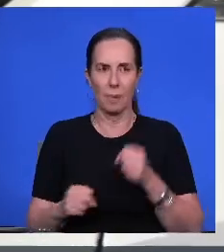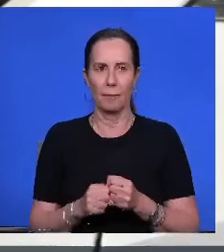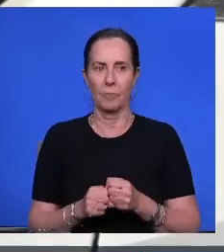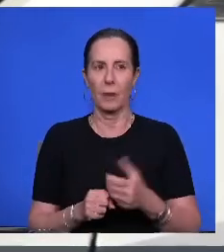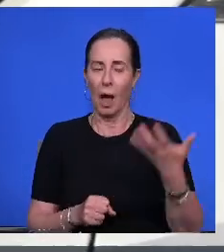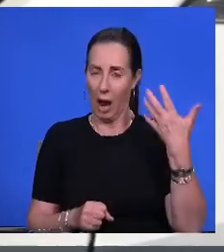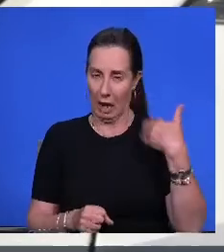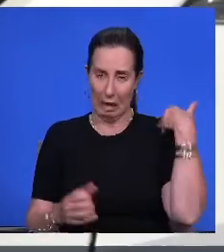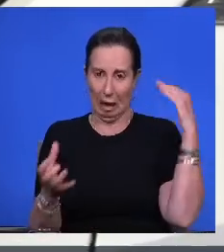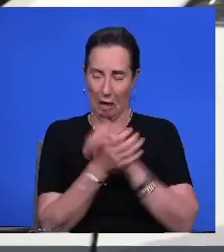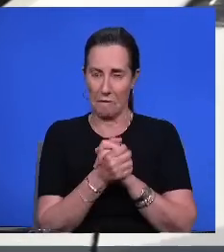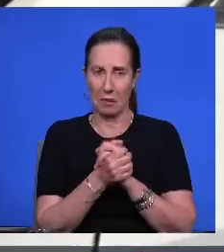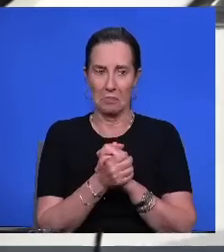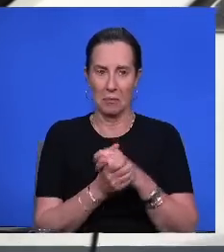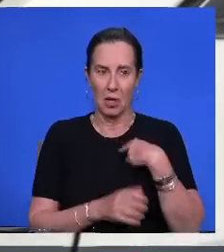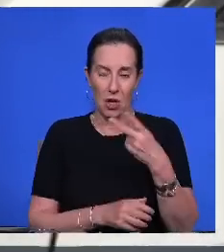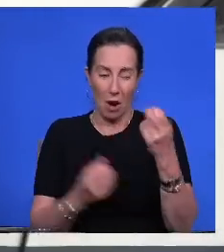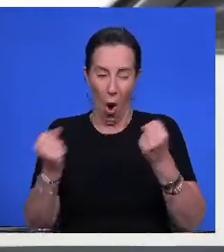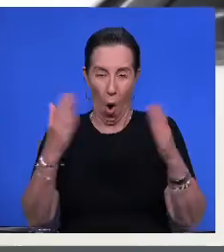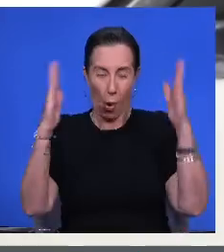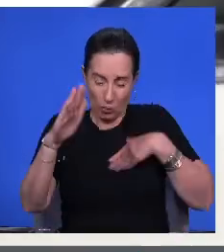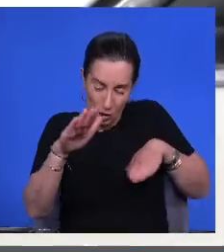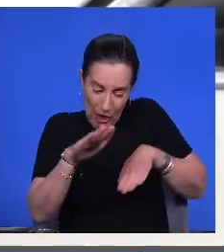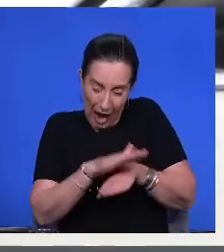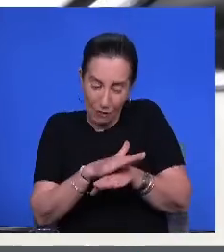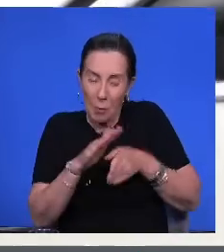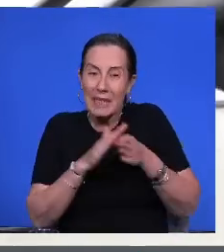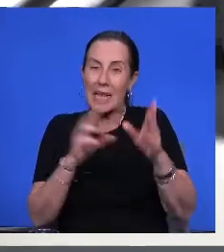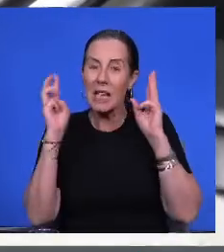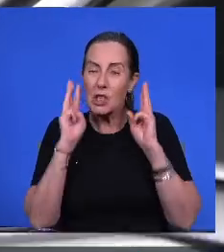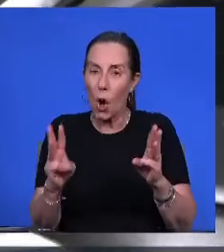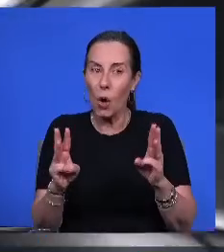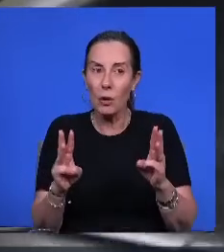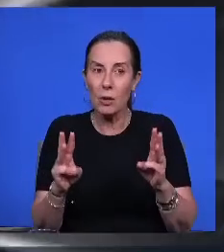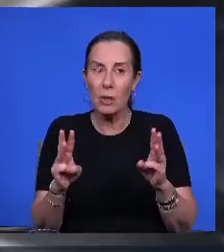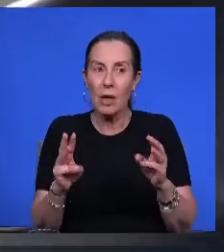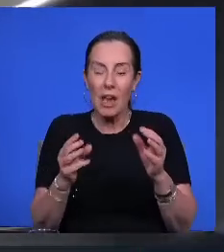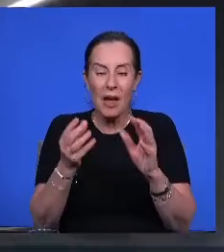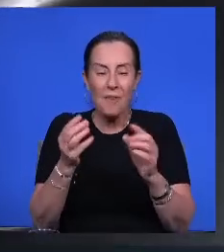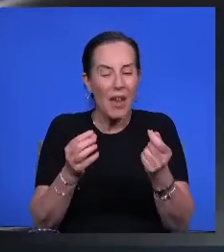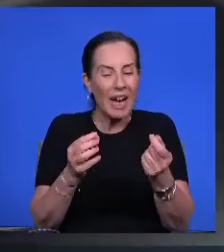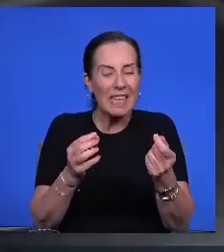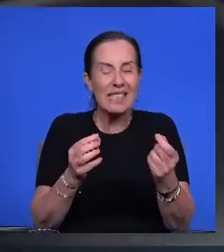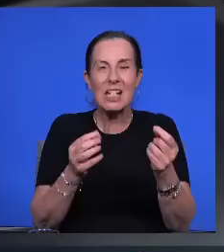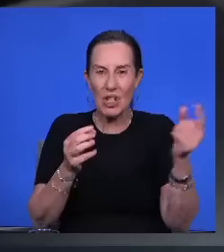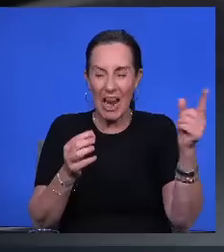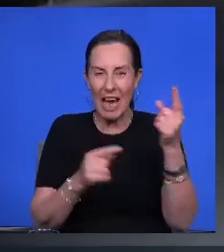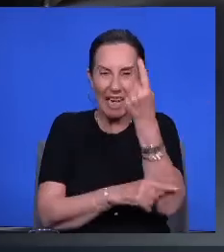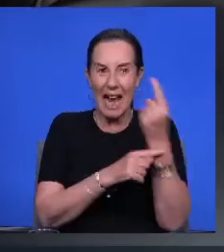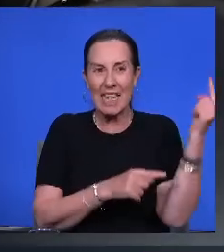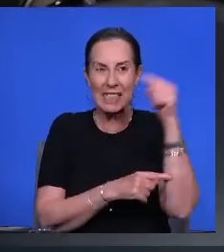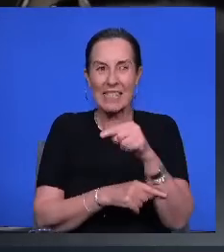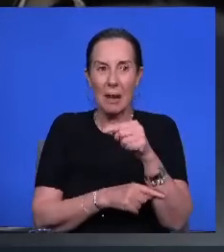פעם שכבנו מתחת למסעית בכניסה לסדרות, והגיצים של הקסם נכנס